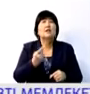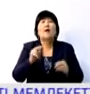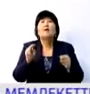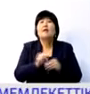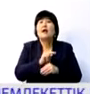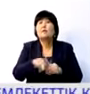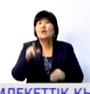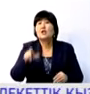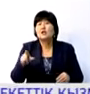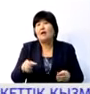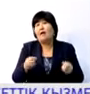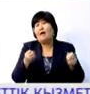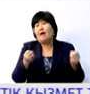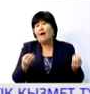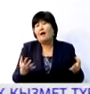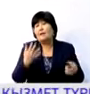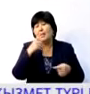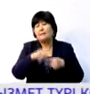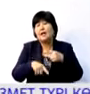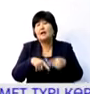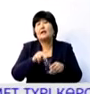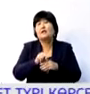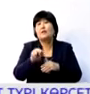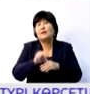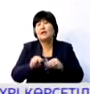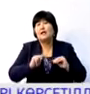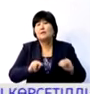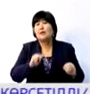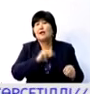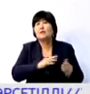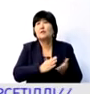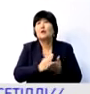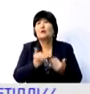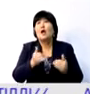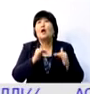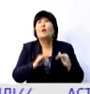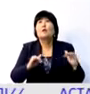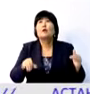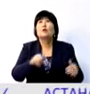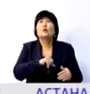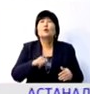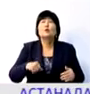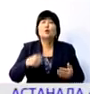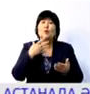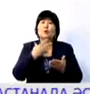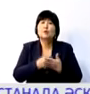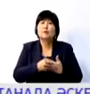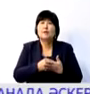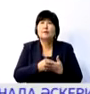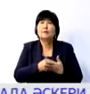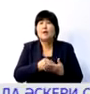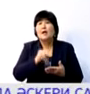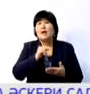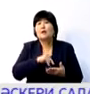тәрбиешілер қарапайым дағдылардан бастап педагогикалық қызмет көрсетеміз. Балалардың өз-өзіне